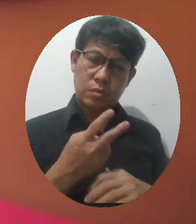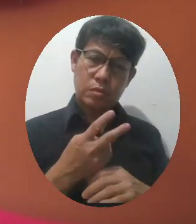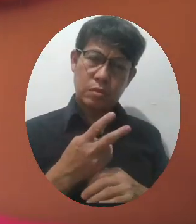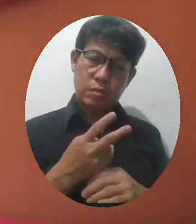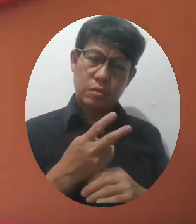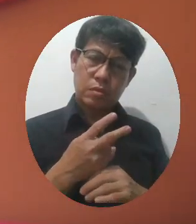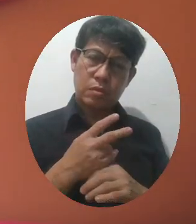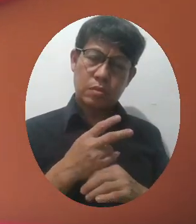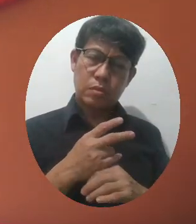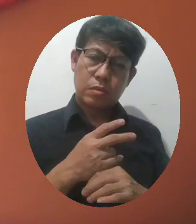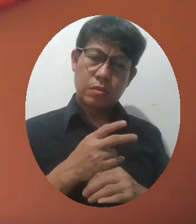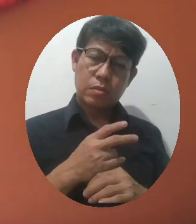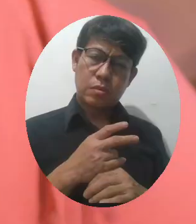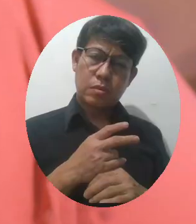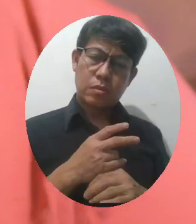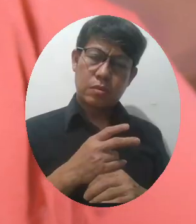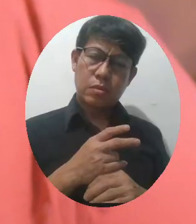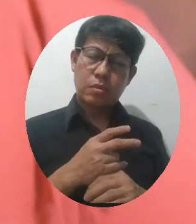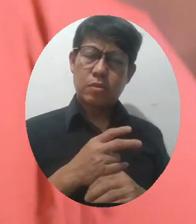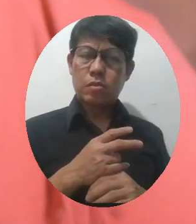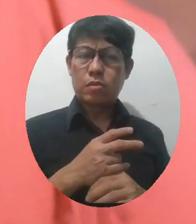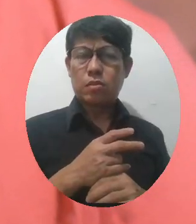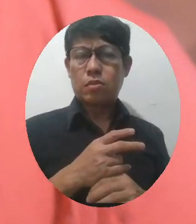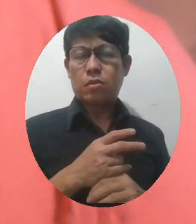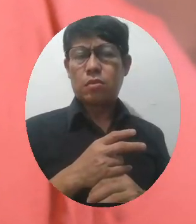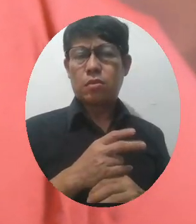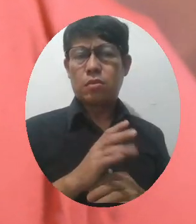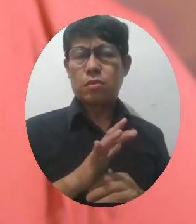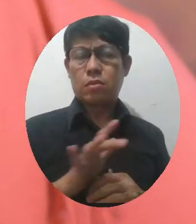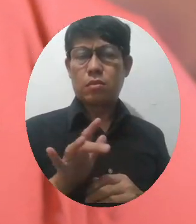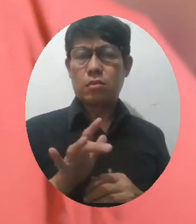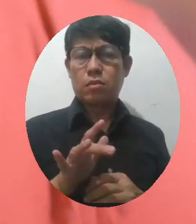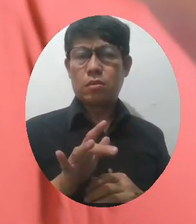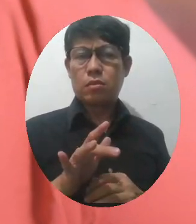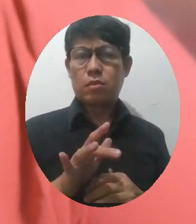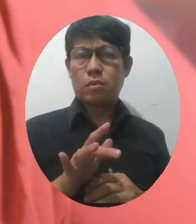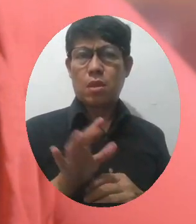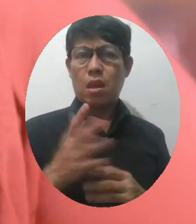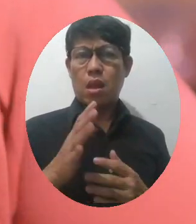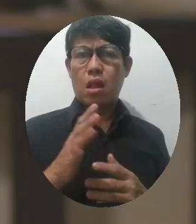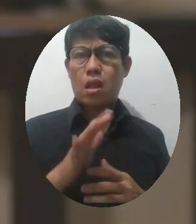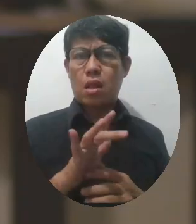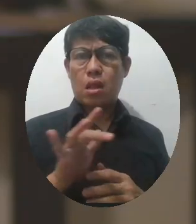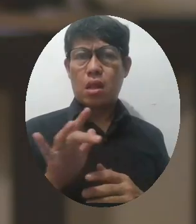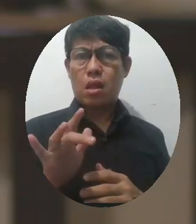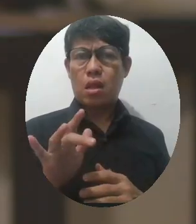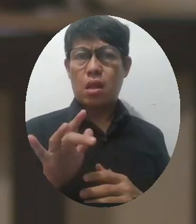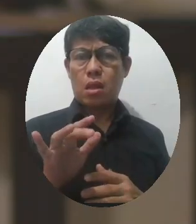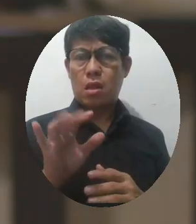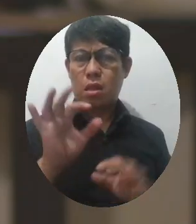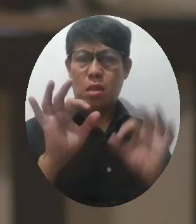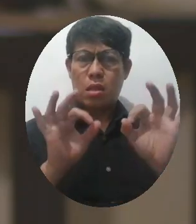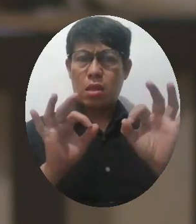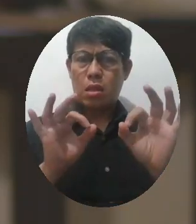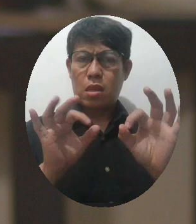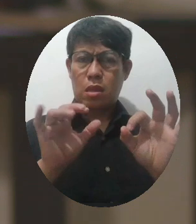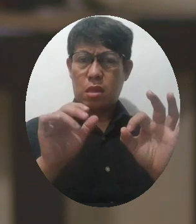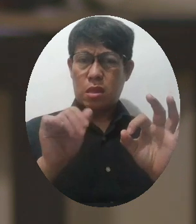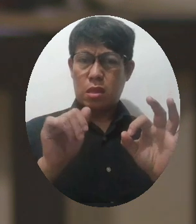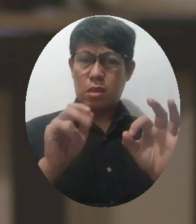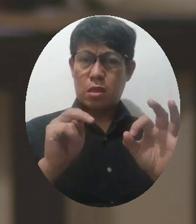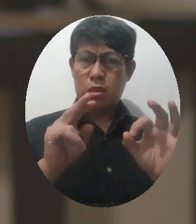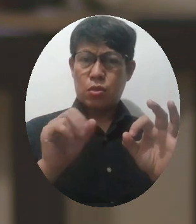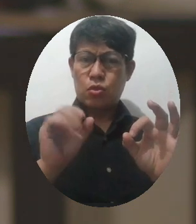doon sa pinakabutas ng puwet niya, doon ko po nalaman na wala. Nawala pong butas yung puwet niya. Di ang ginawa po namin